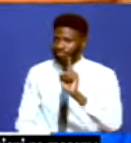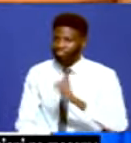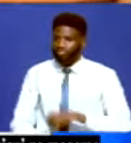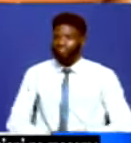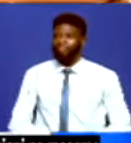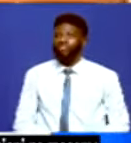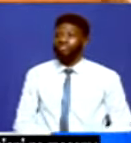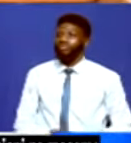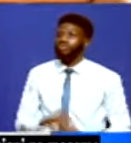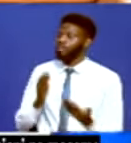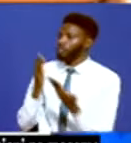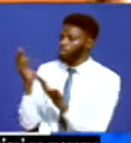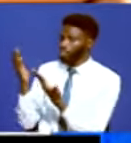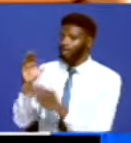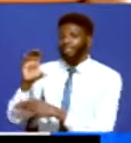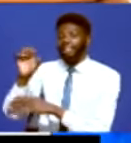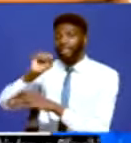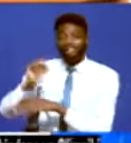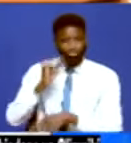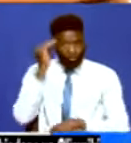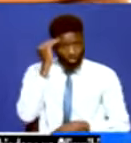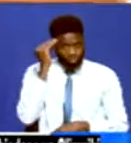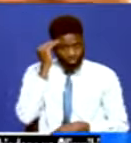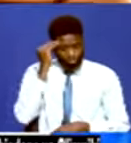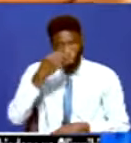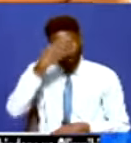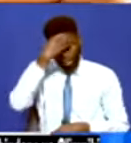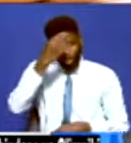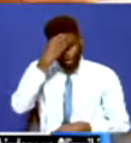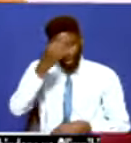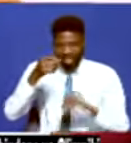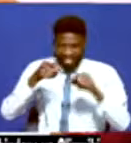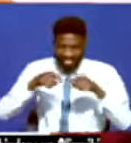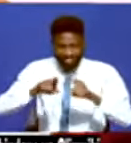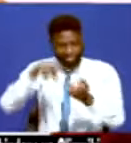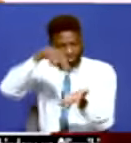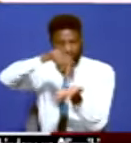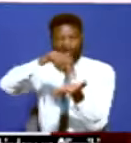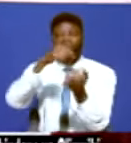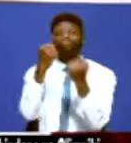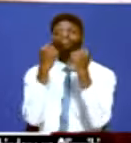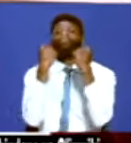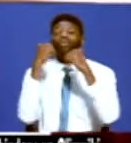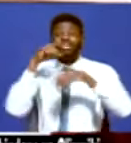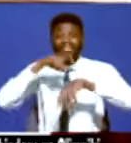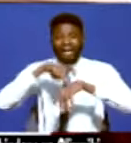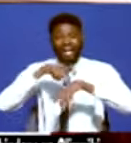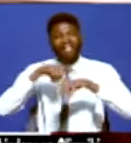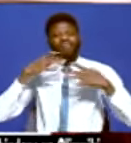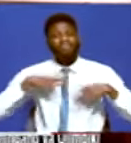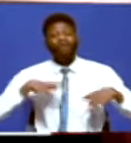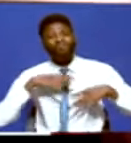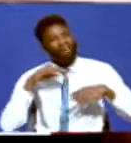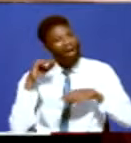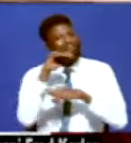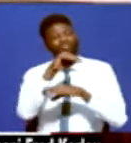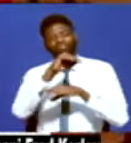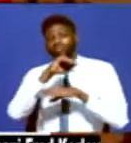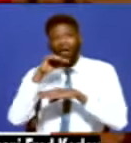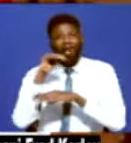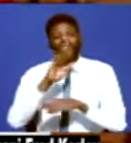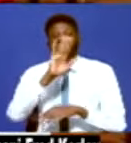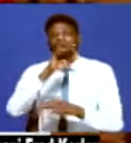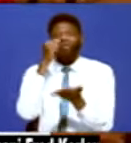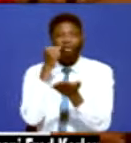Waziri wa elimu Profesa George Magoha anaonekana kutoyumbishwa na shinikizo kwa ofisi yake kubatilisha agizo kuhusu matumizi